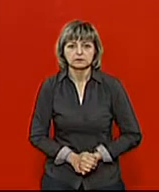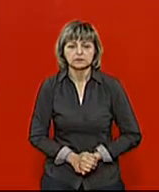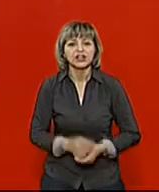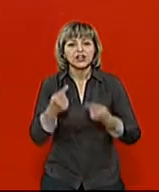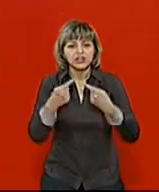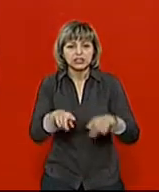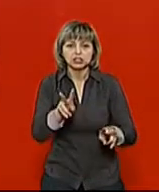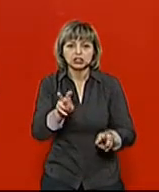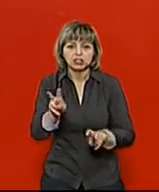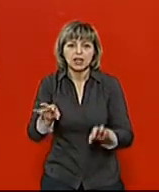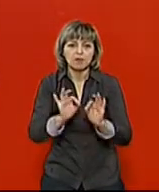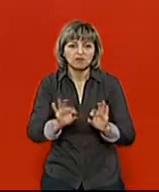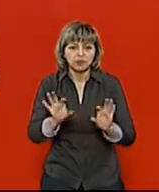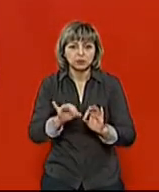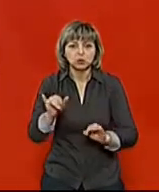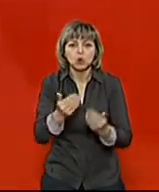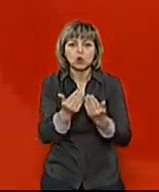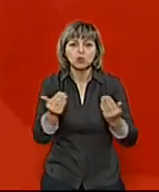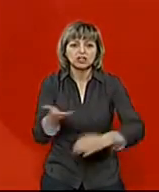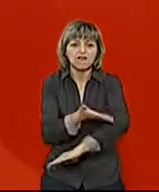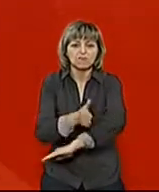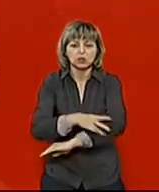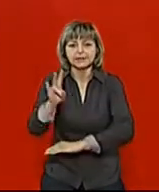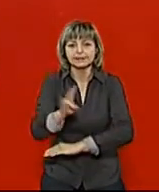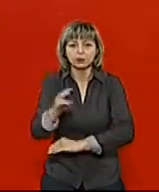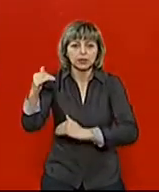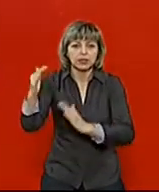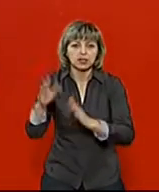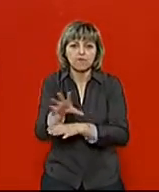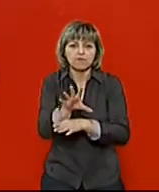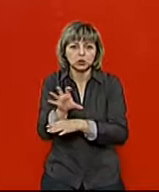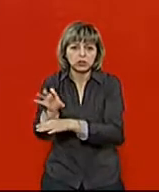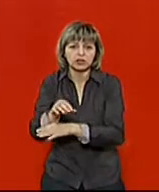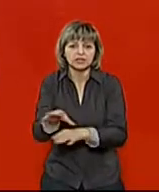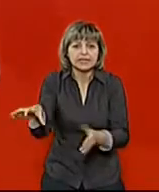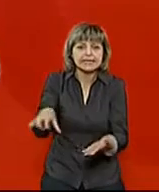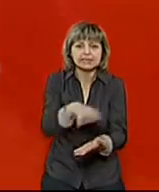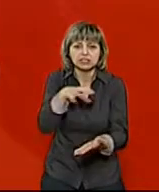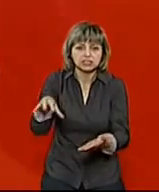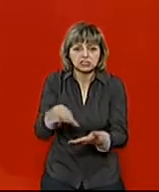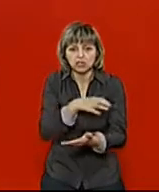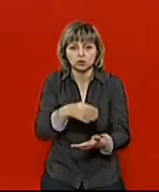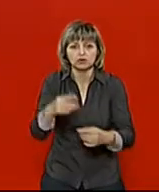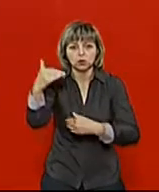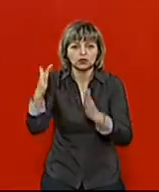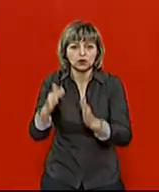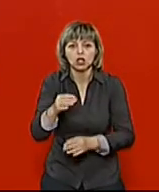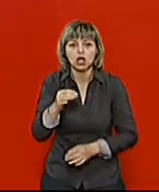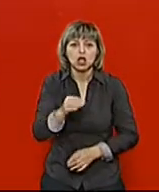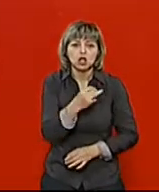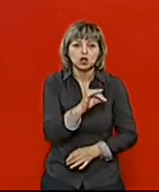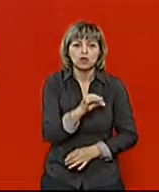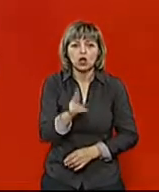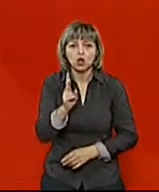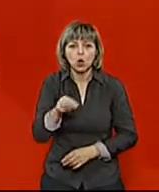І до інших тем випуску. У музеї Волинської ікони фотографують та сканують твори Йова Кондзелевича. Фотограф Роман